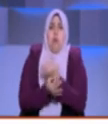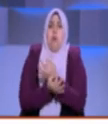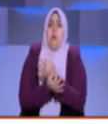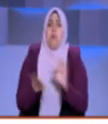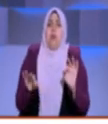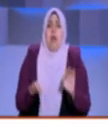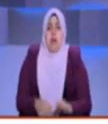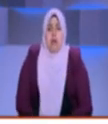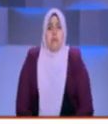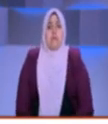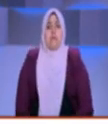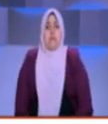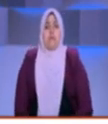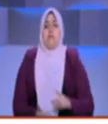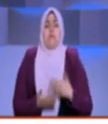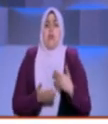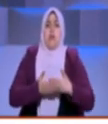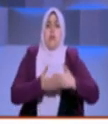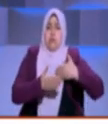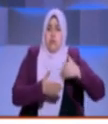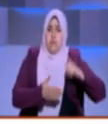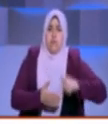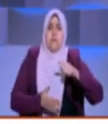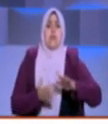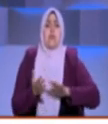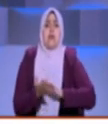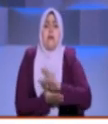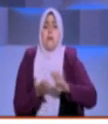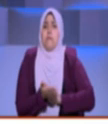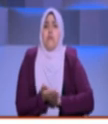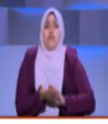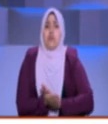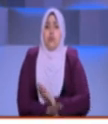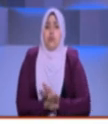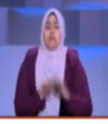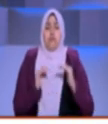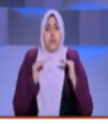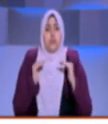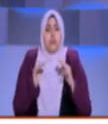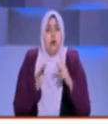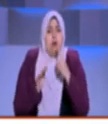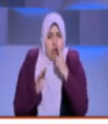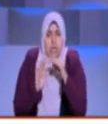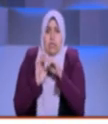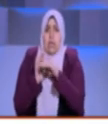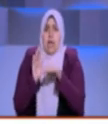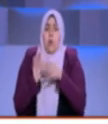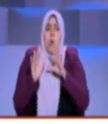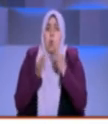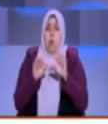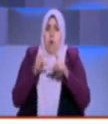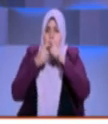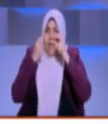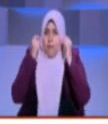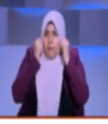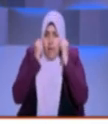حتى من لم يستطيع أن يكتب هذه الوثيقة أو يطبعها فما عليه سوى أنه يقوم